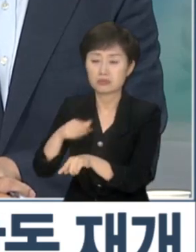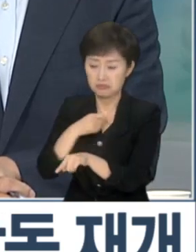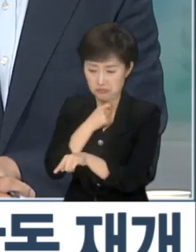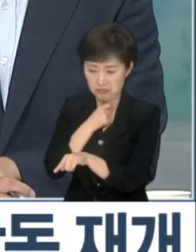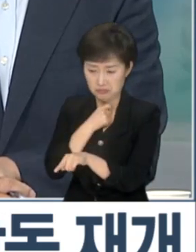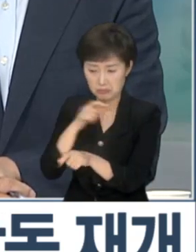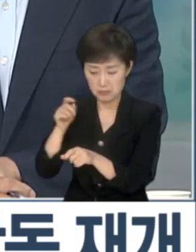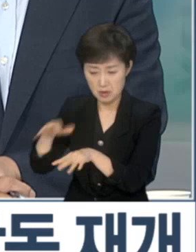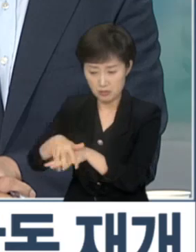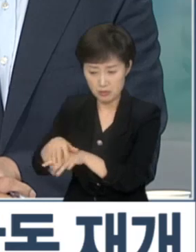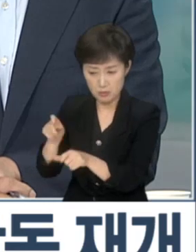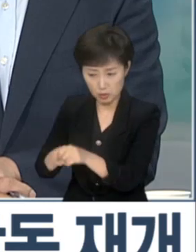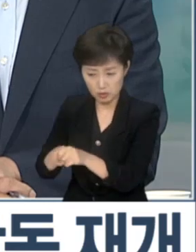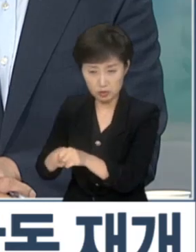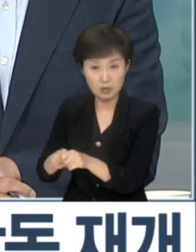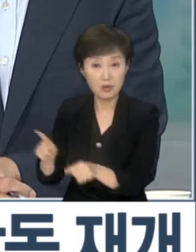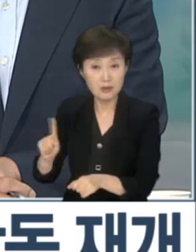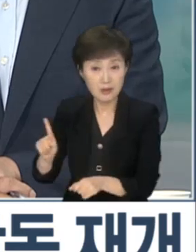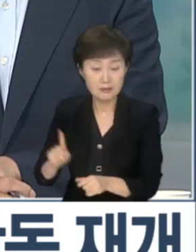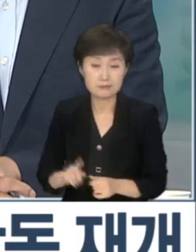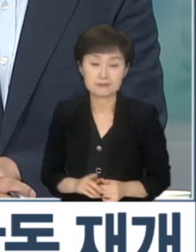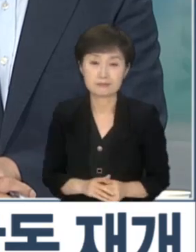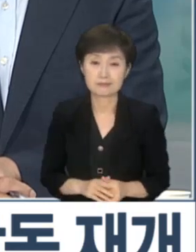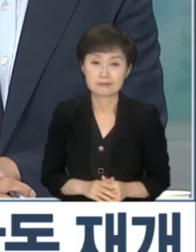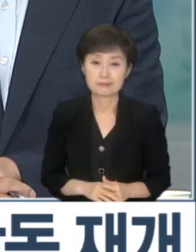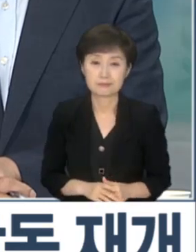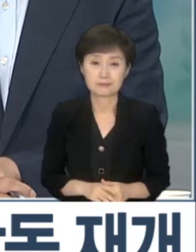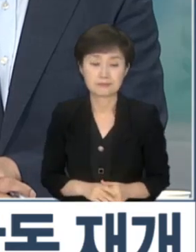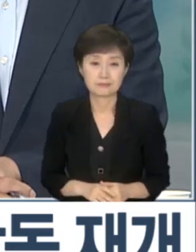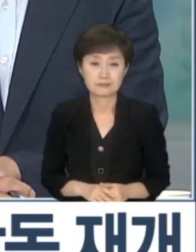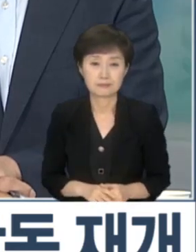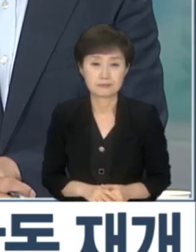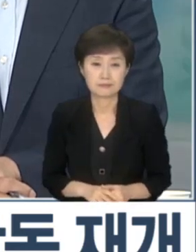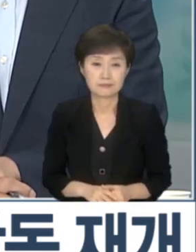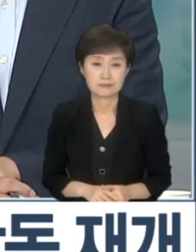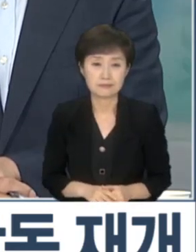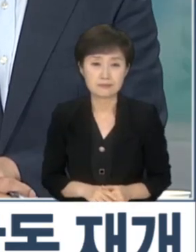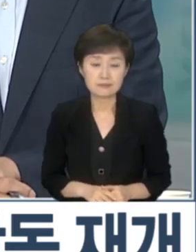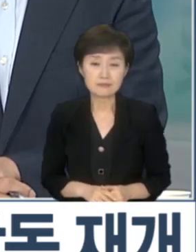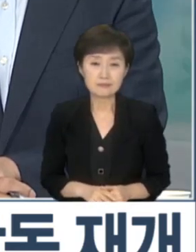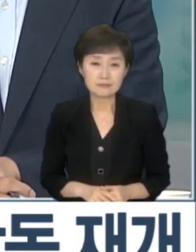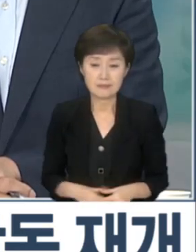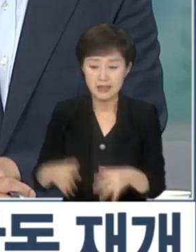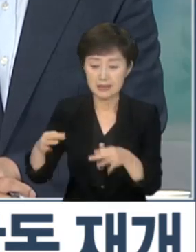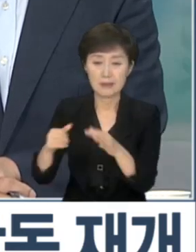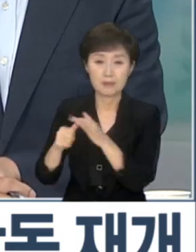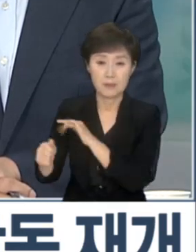나오고 있는데 여기에 대한 두 분해했었던 여쭤보겠습니다 어떤 분께서 먼저 말씀하실지요 대표